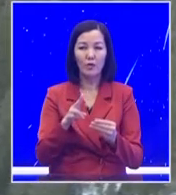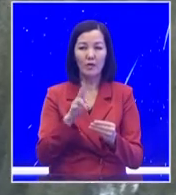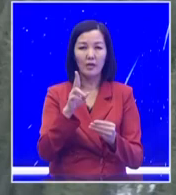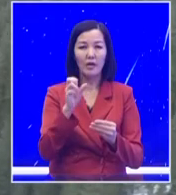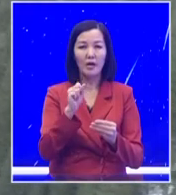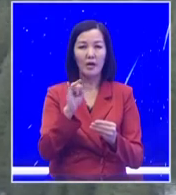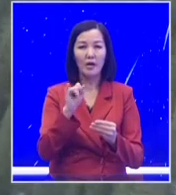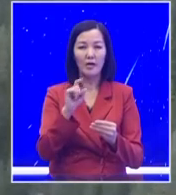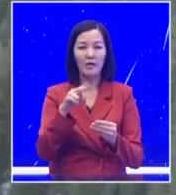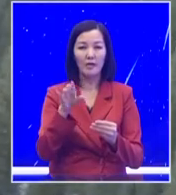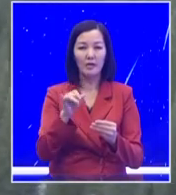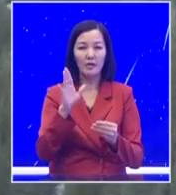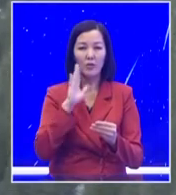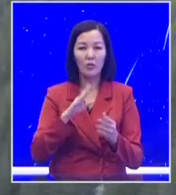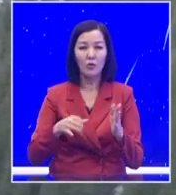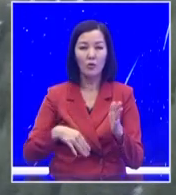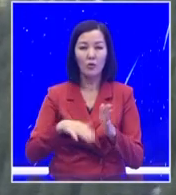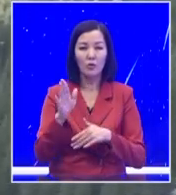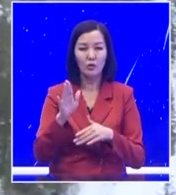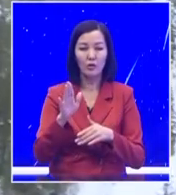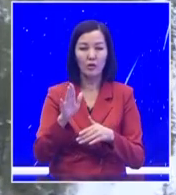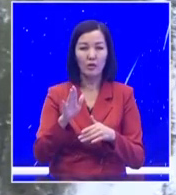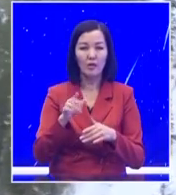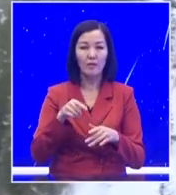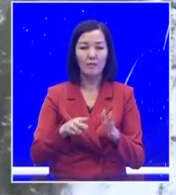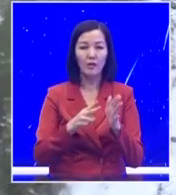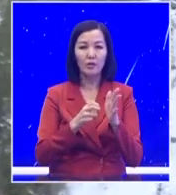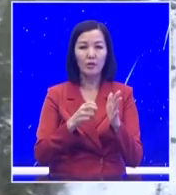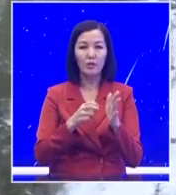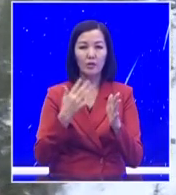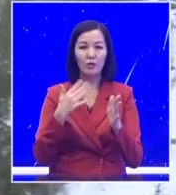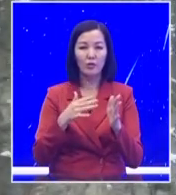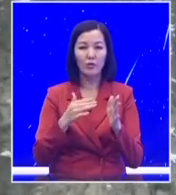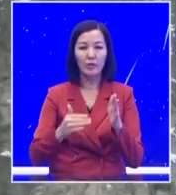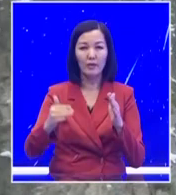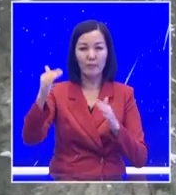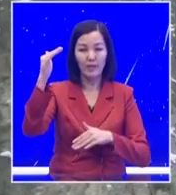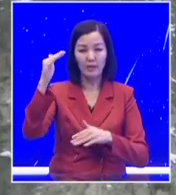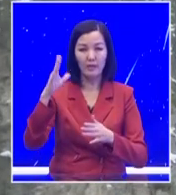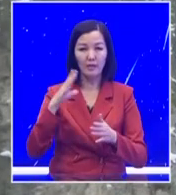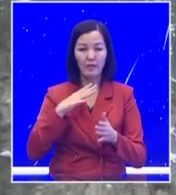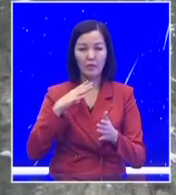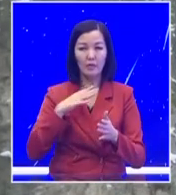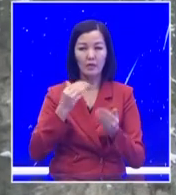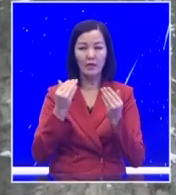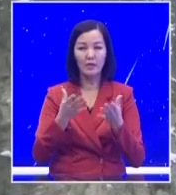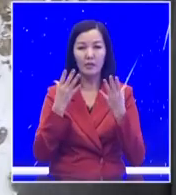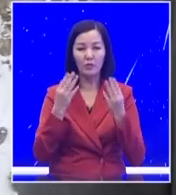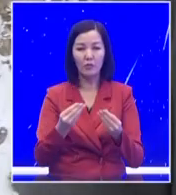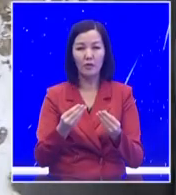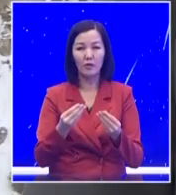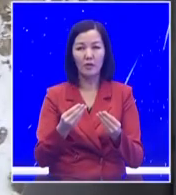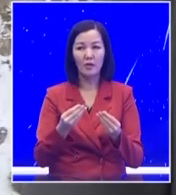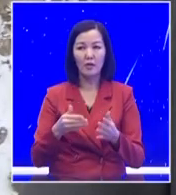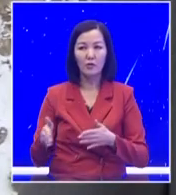көлі деп есептеуге болады. Ол да теңіз деңгейінен 1750 метр биіктікте орналасқан. Қазіргі уақытта